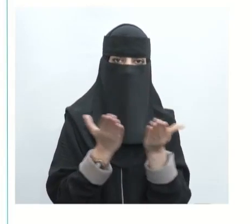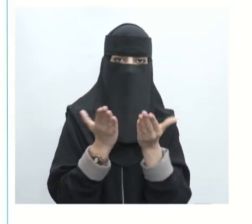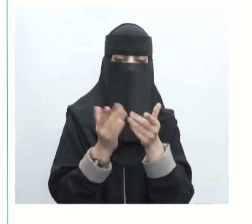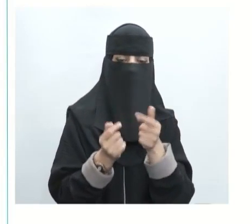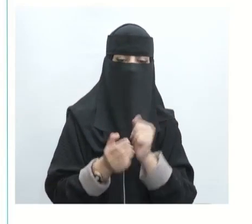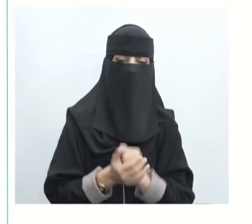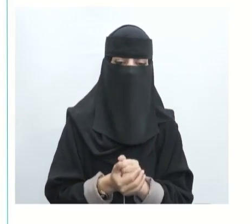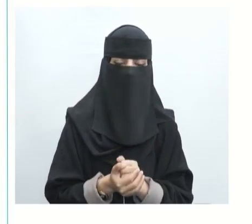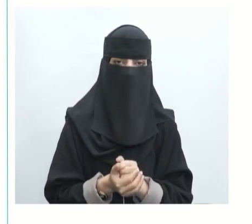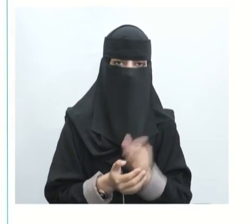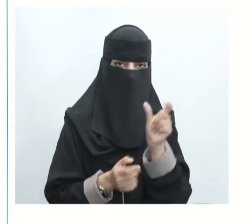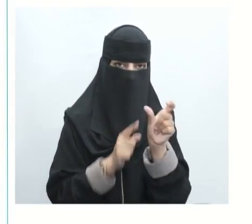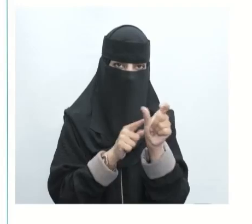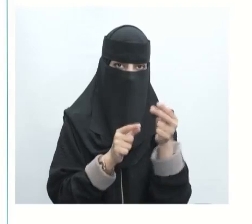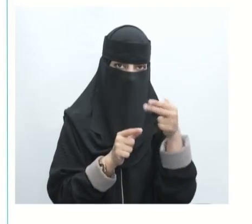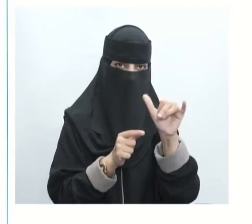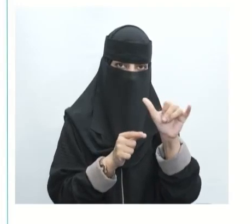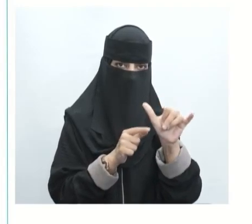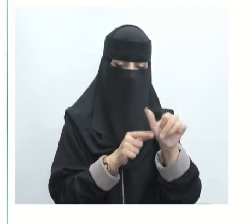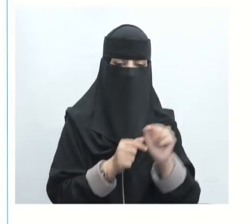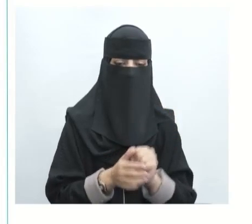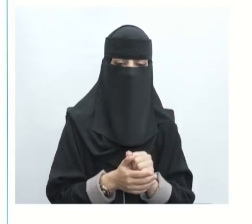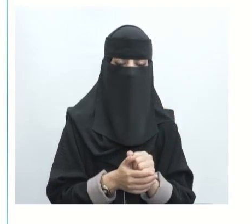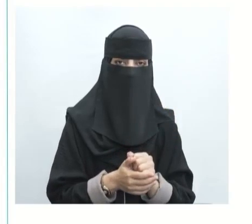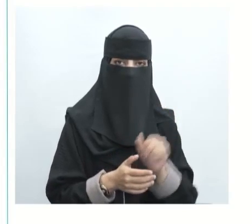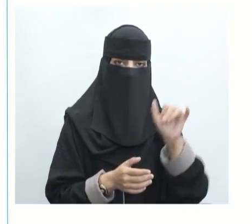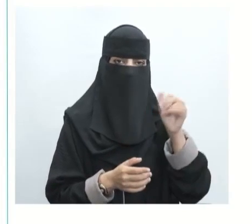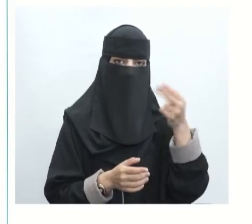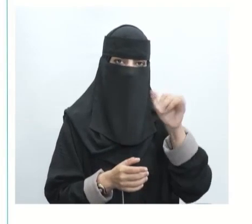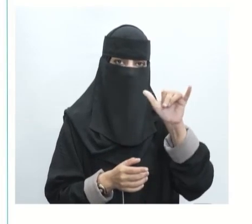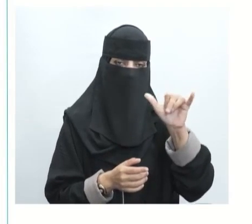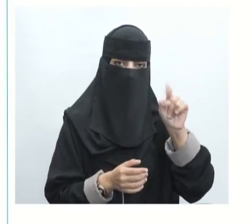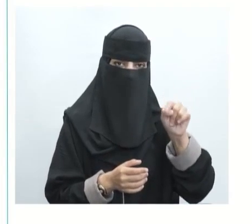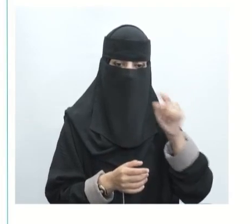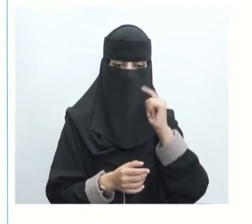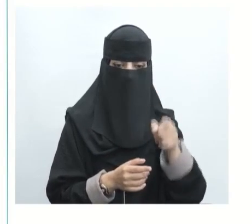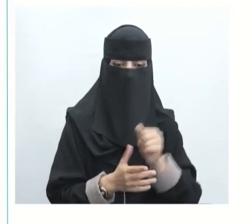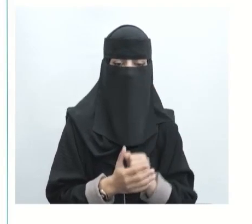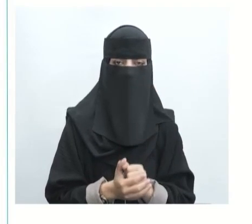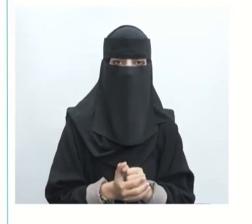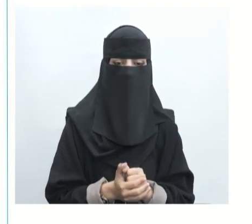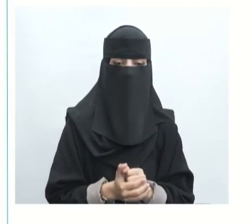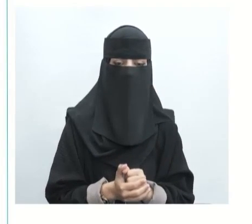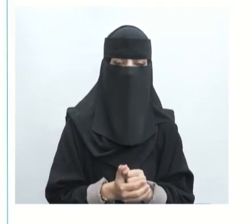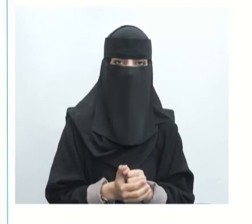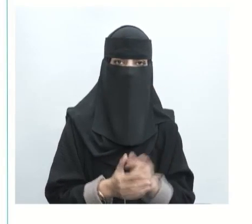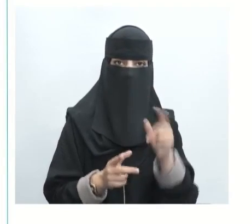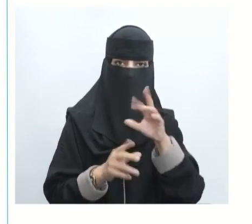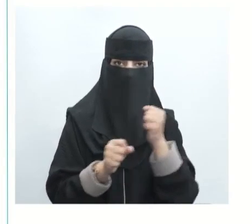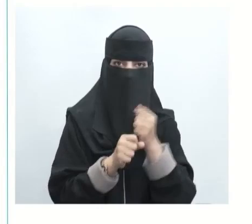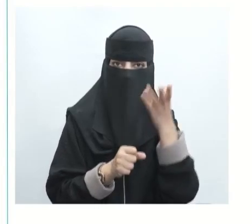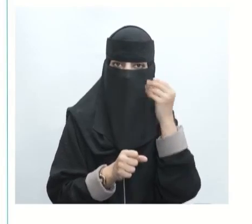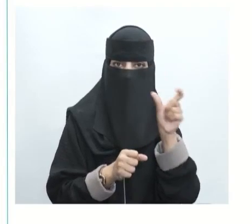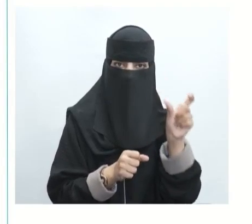أحسنتم، غيره، من قبل غيره. نقول هي قصيدة، أنا حفظت القصيدة غير بيتين، لم أقم